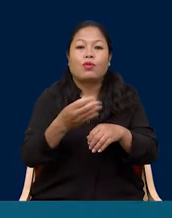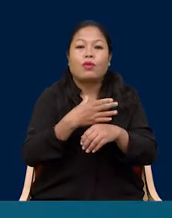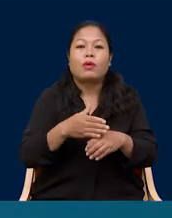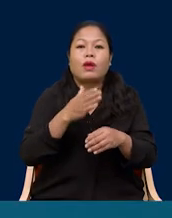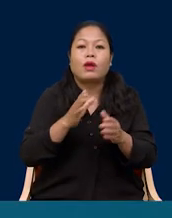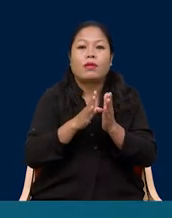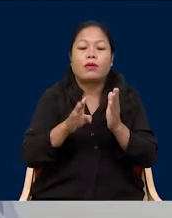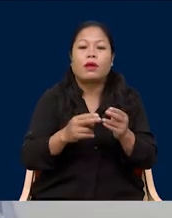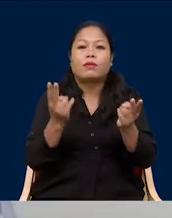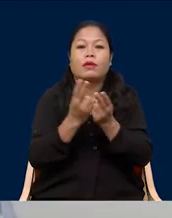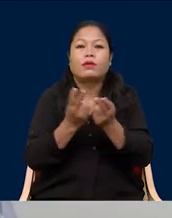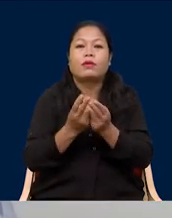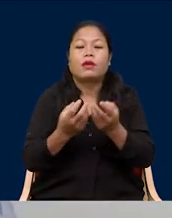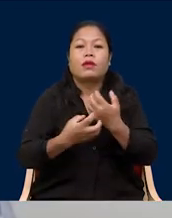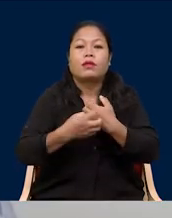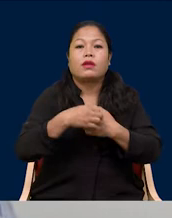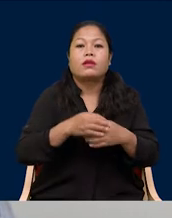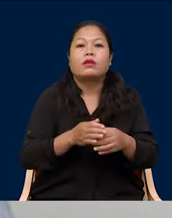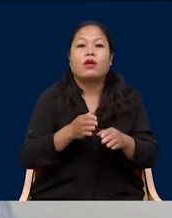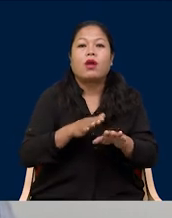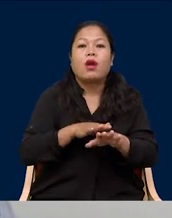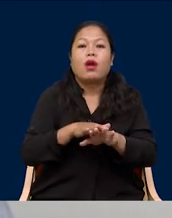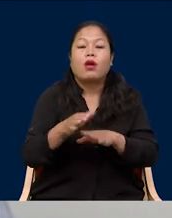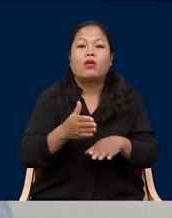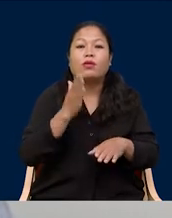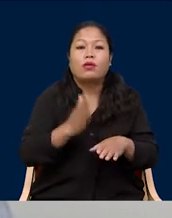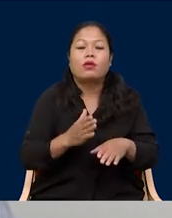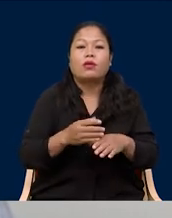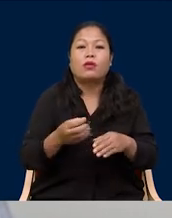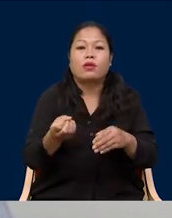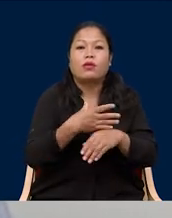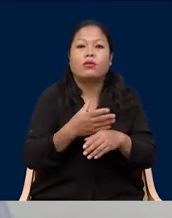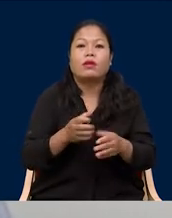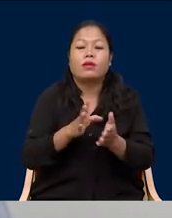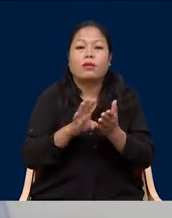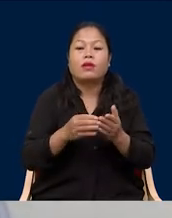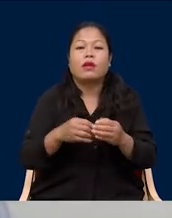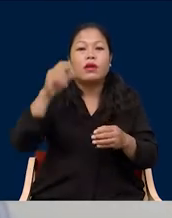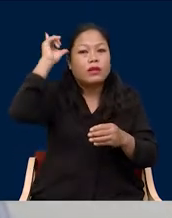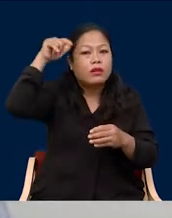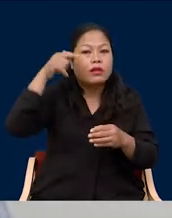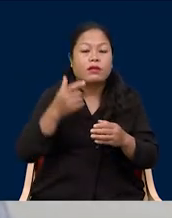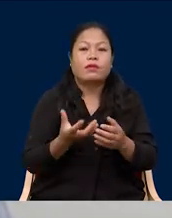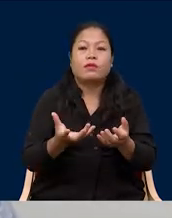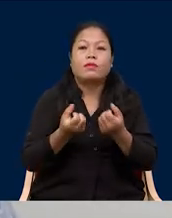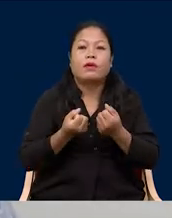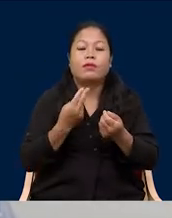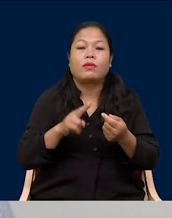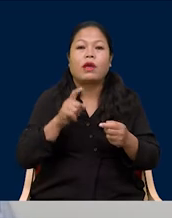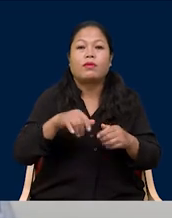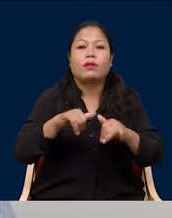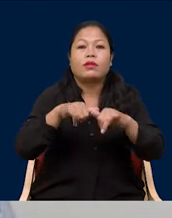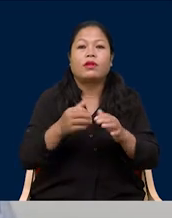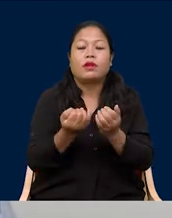यो प्रभावबाट चाहिँ हामी जस्ता मुलुकहरूले त्यो त्यो जलवायुजन्य हानि नोक्सानी बाबतको क्षतिपूर्ति पनि पाउनुपर्छ र